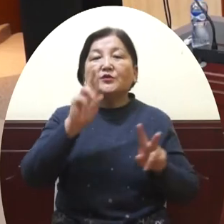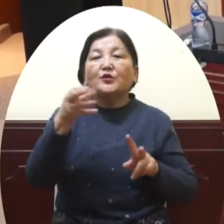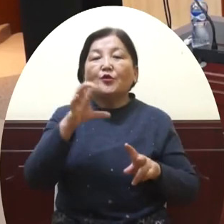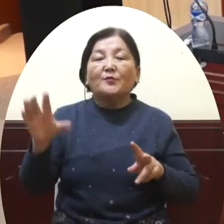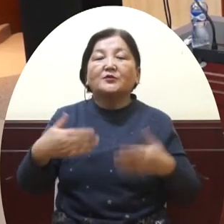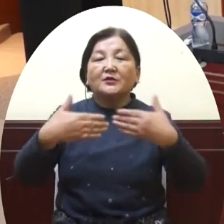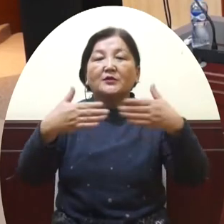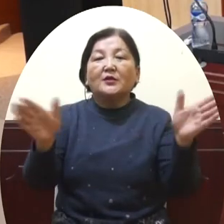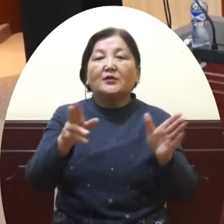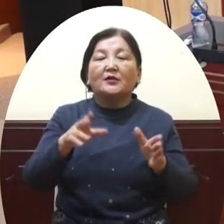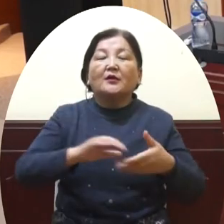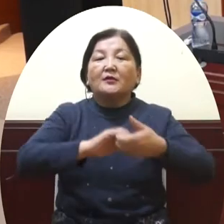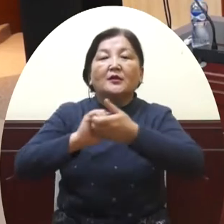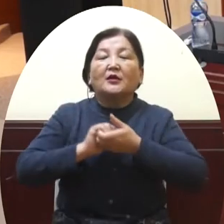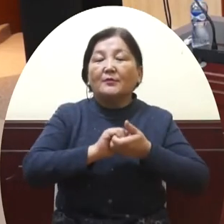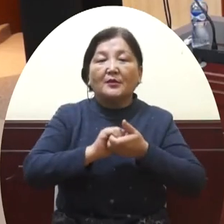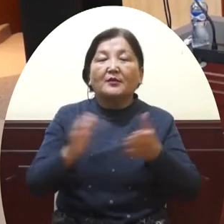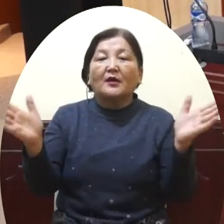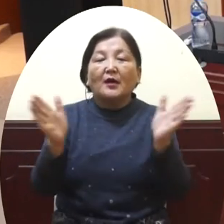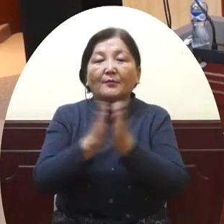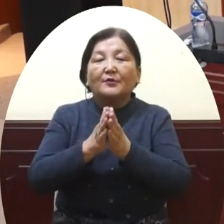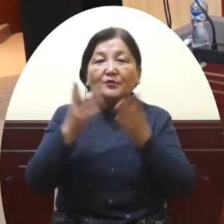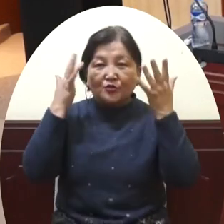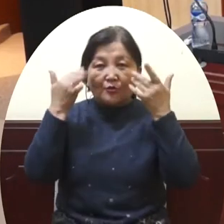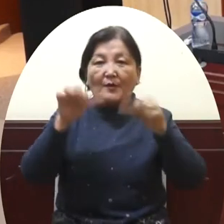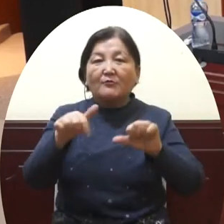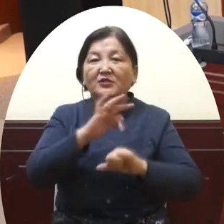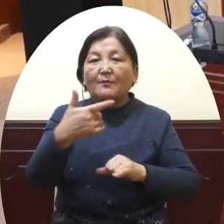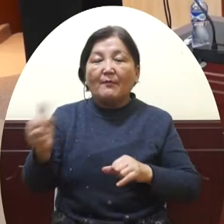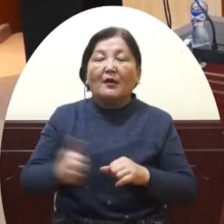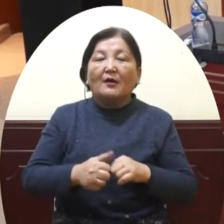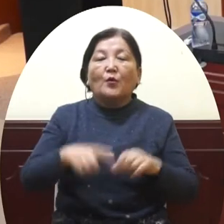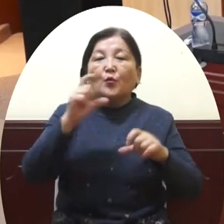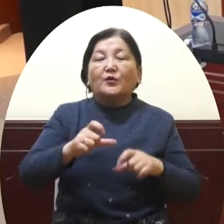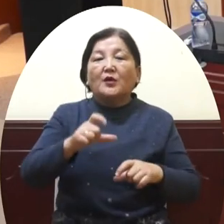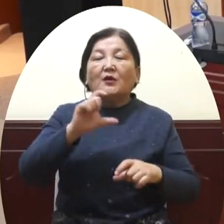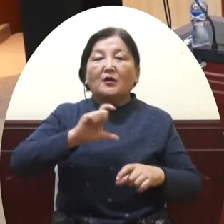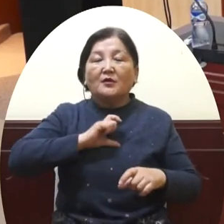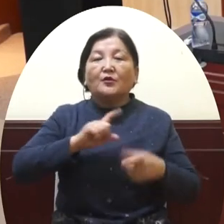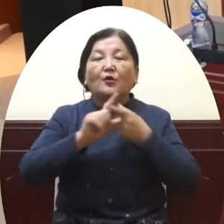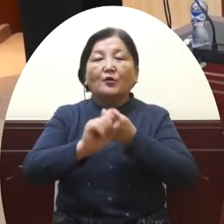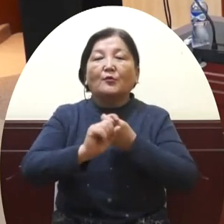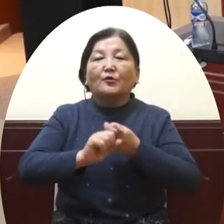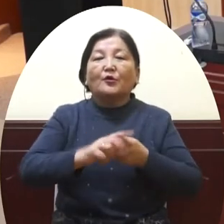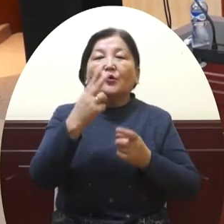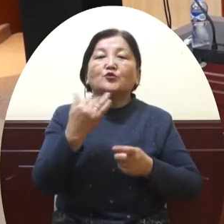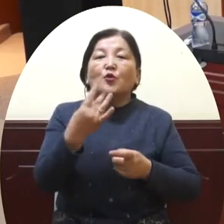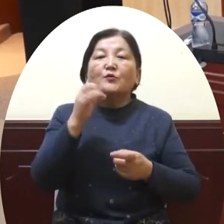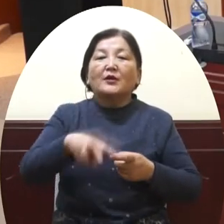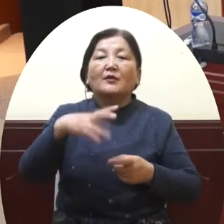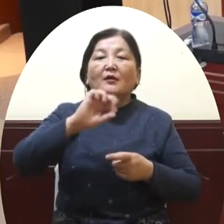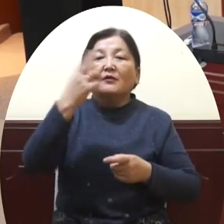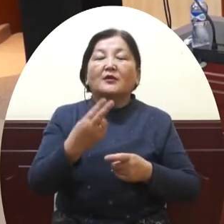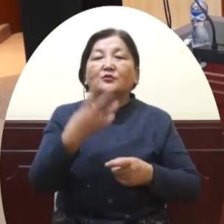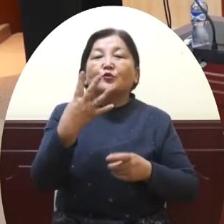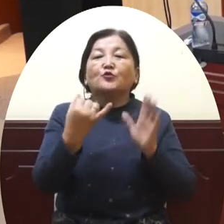нээлттэй нэгэн гурав давтрын зохион байгуулалт хүний эрхийн олон нийтийн цуурдлын 46